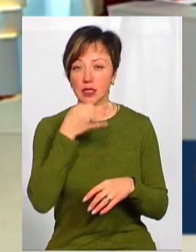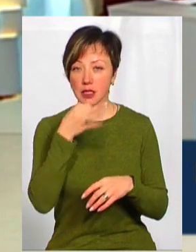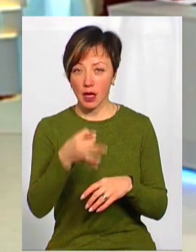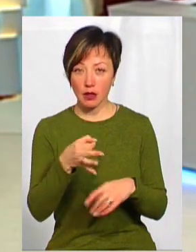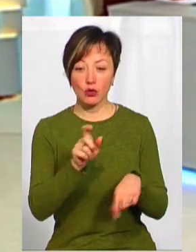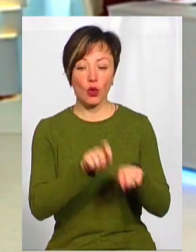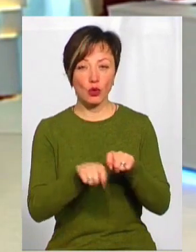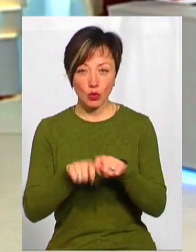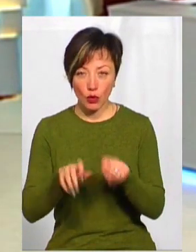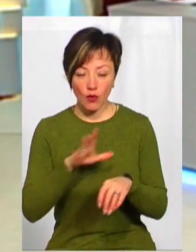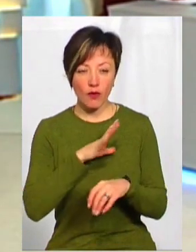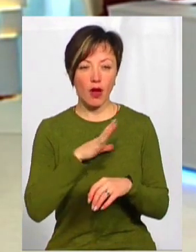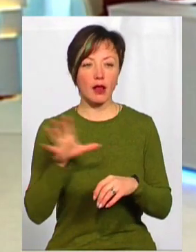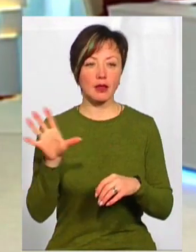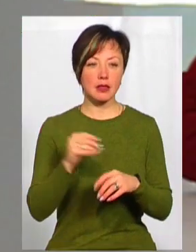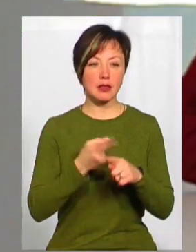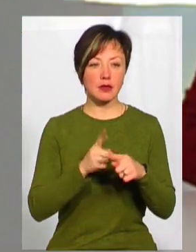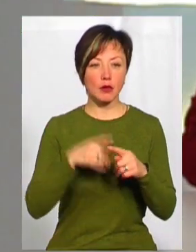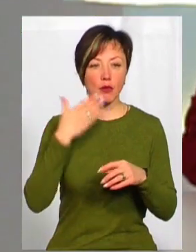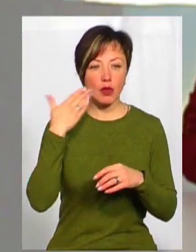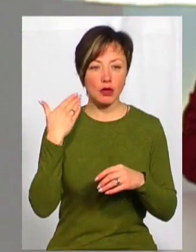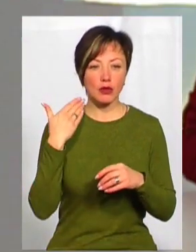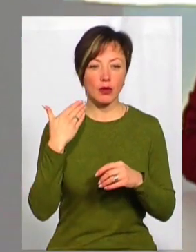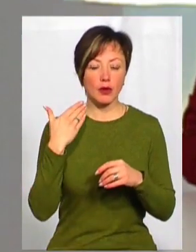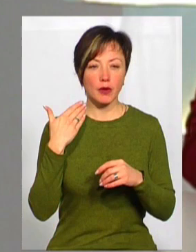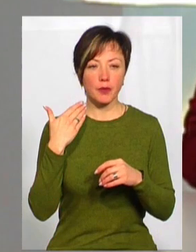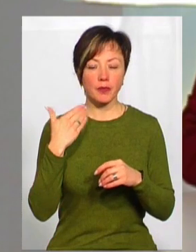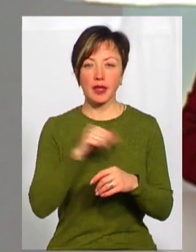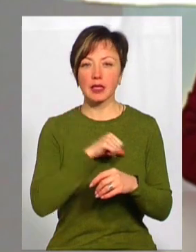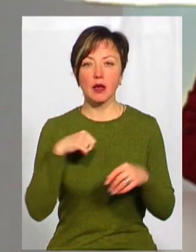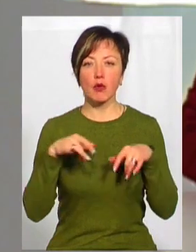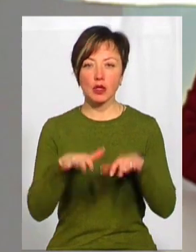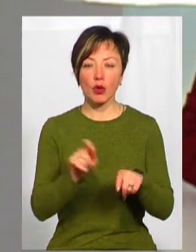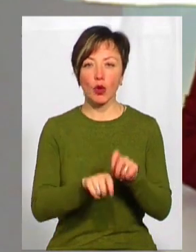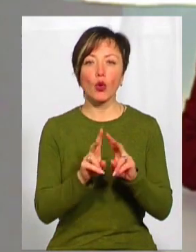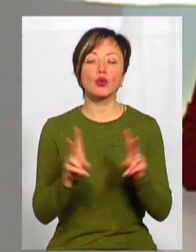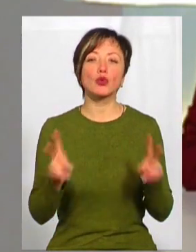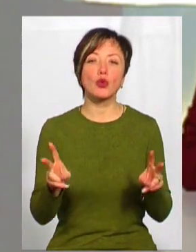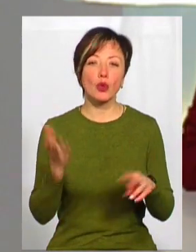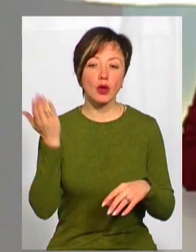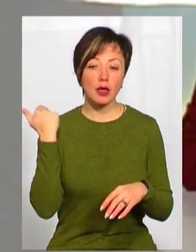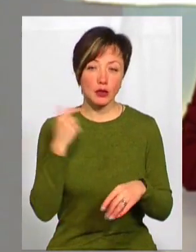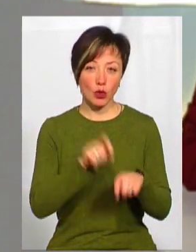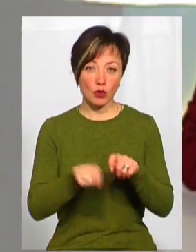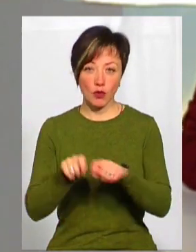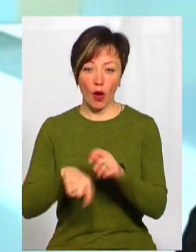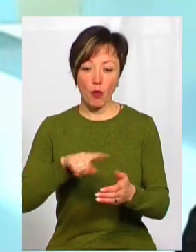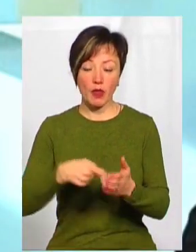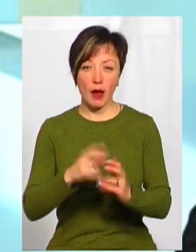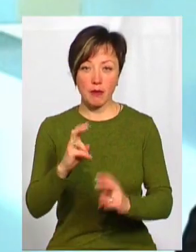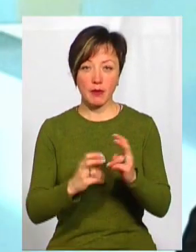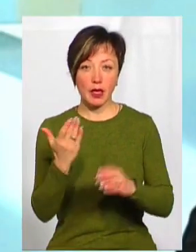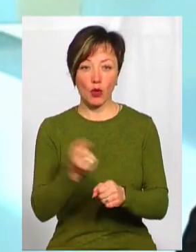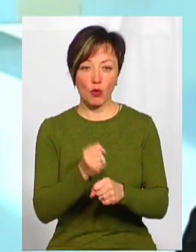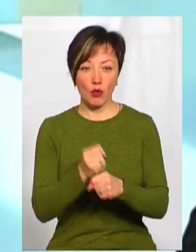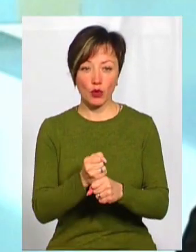вони контролювали, це полегшило сам процес контролю. Хто контролював до цього в комунальних підприємствах